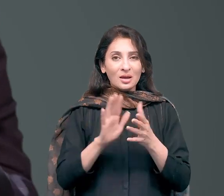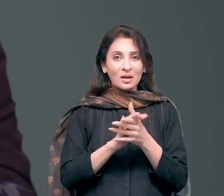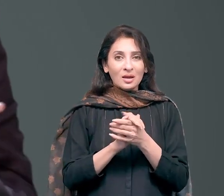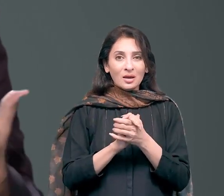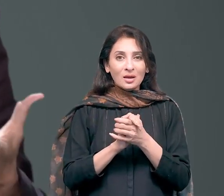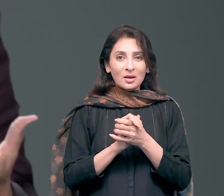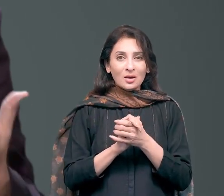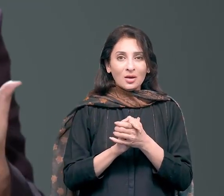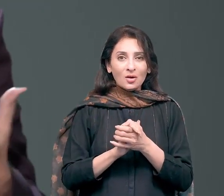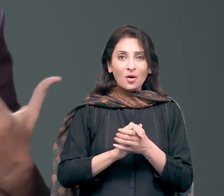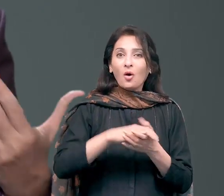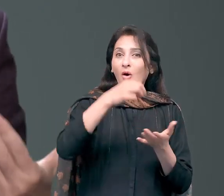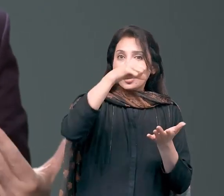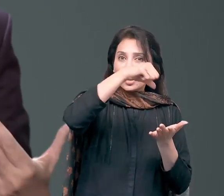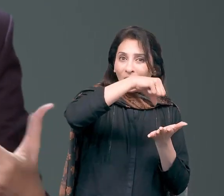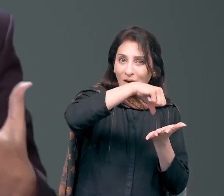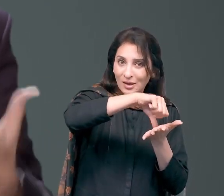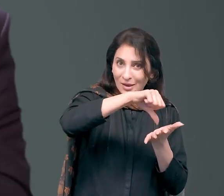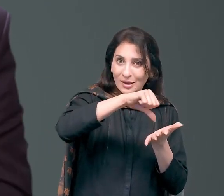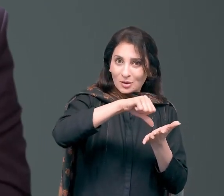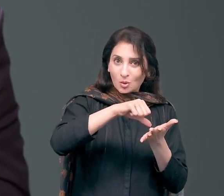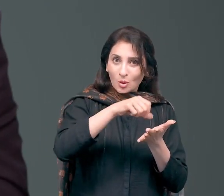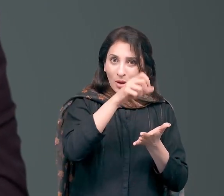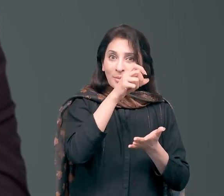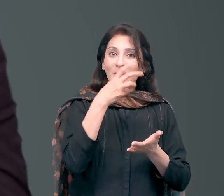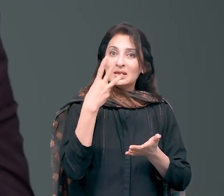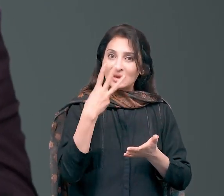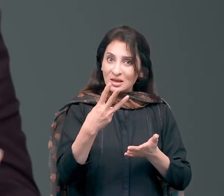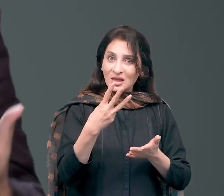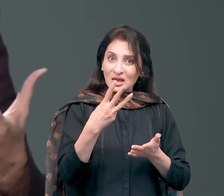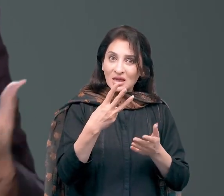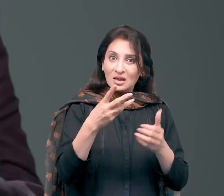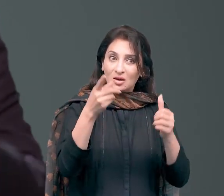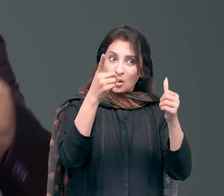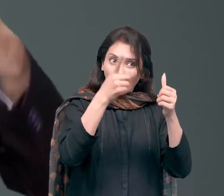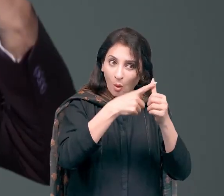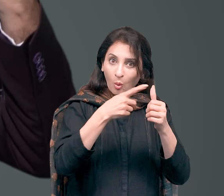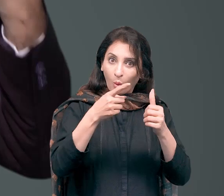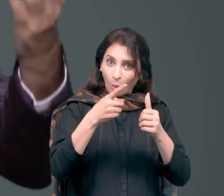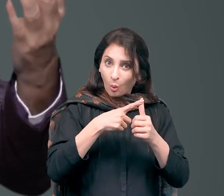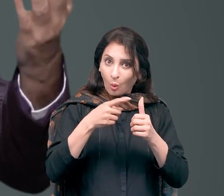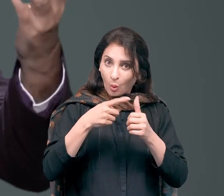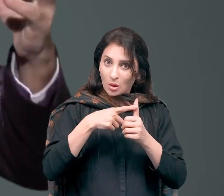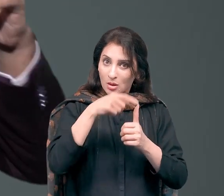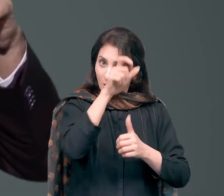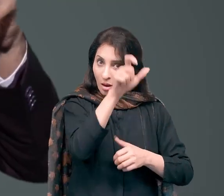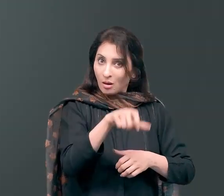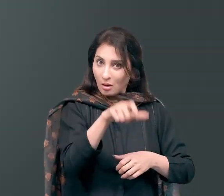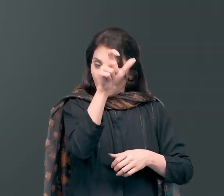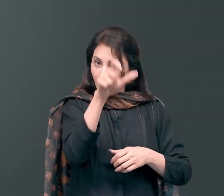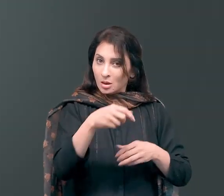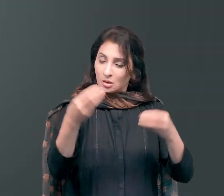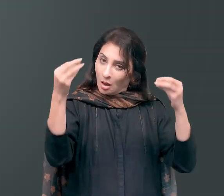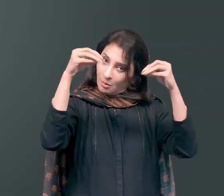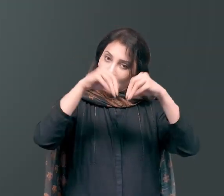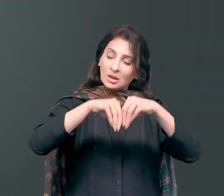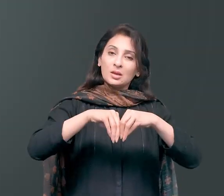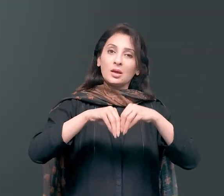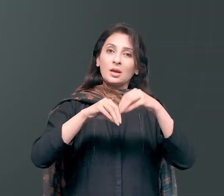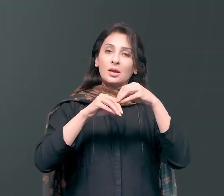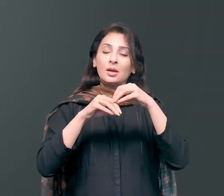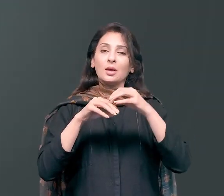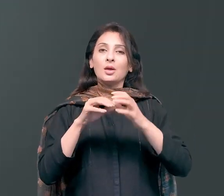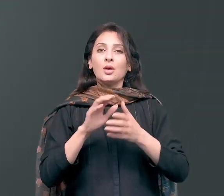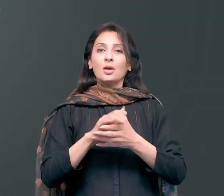مولانا ابوالکلام آزاد بحیثیت پریزیڈنٹ آف کانگریس شامل تھے، اور انگریزوں کے 3 وزراء شامل